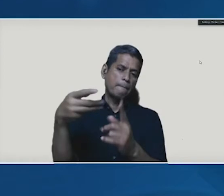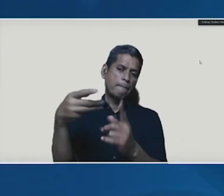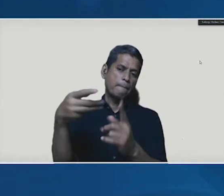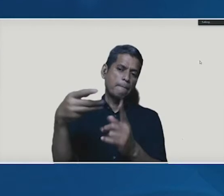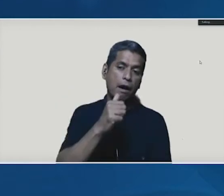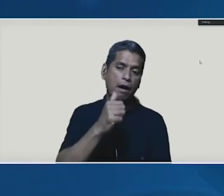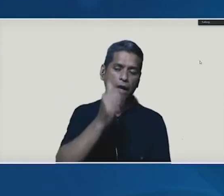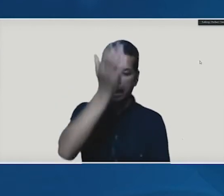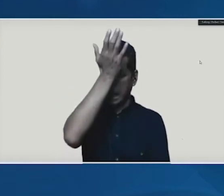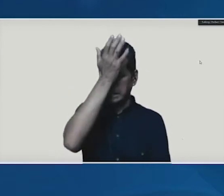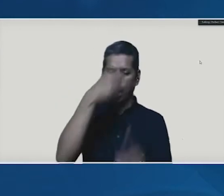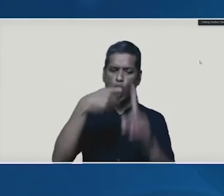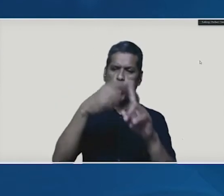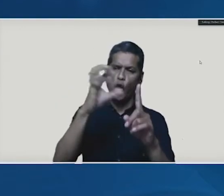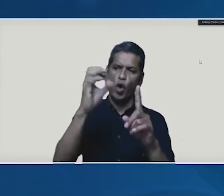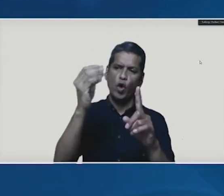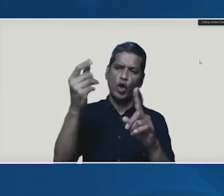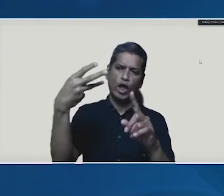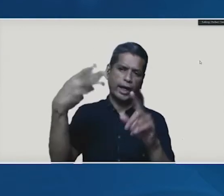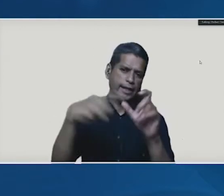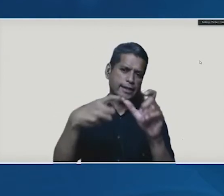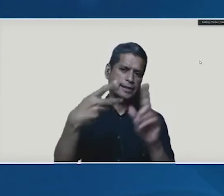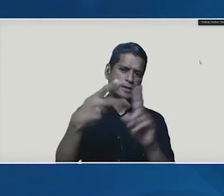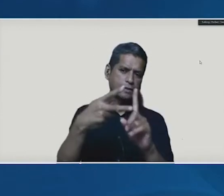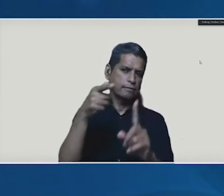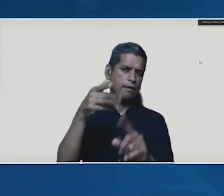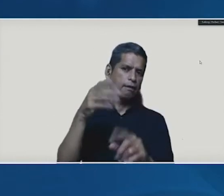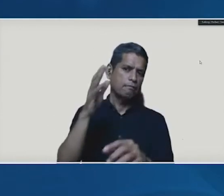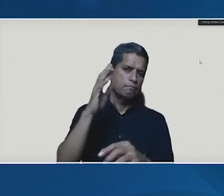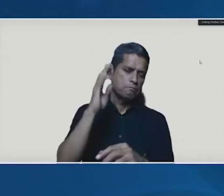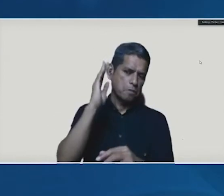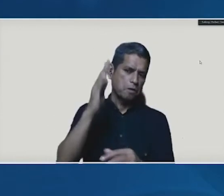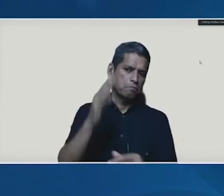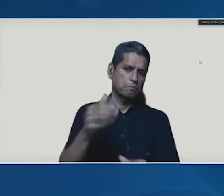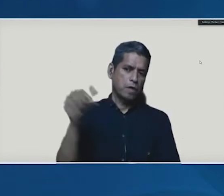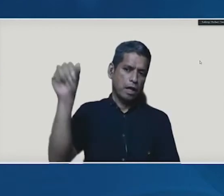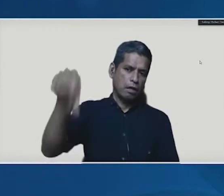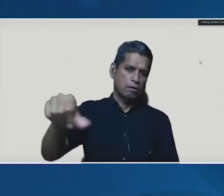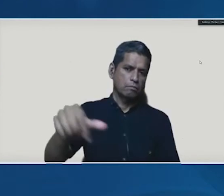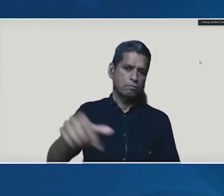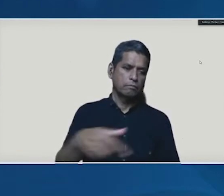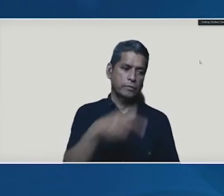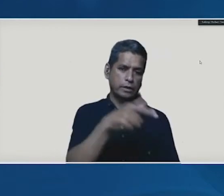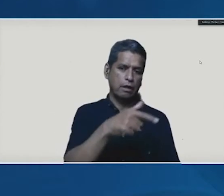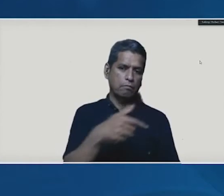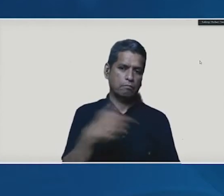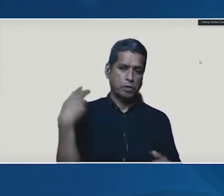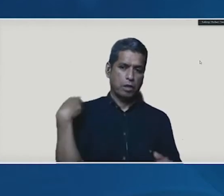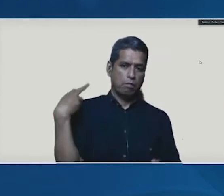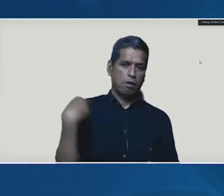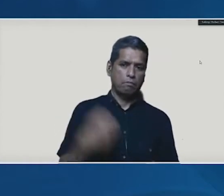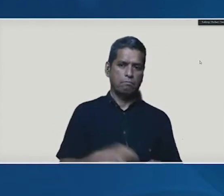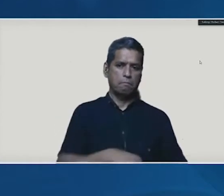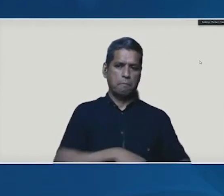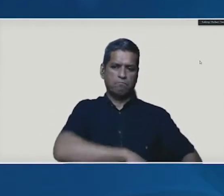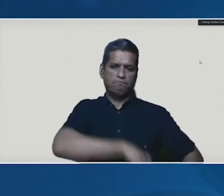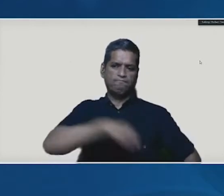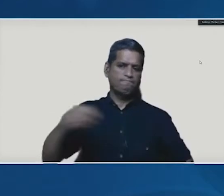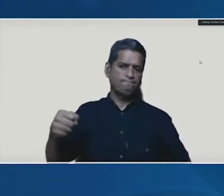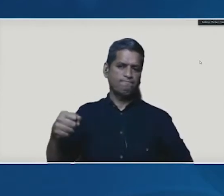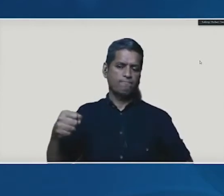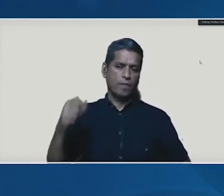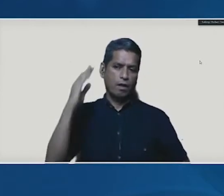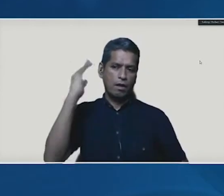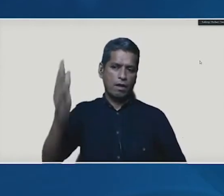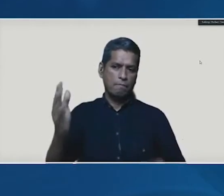Hai korslet Jenderal Panglima yang memimpin media Persia menghancurkan